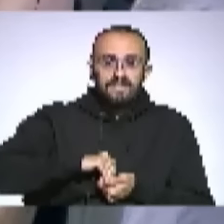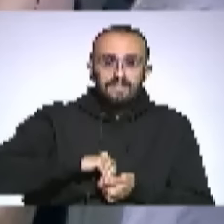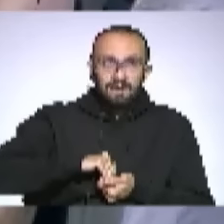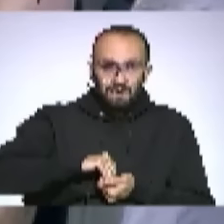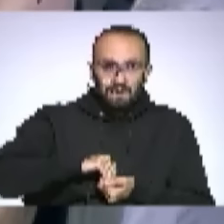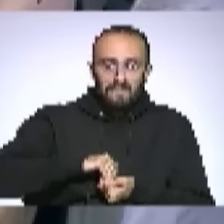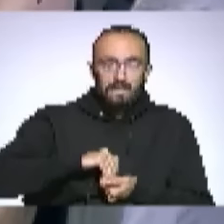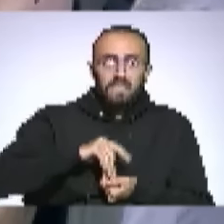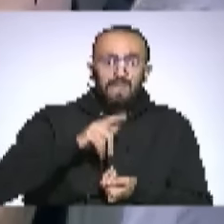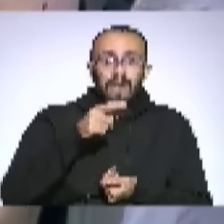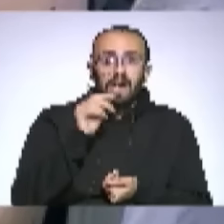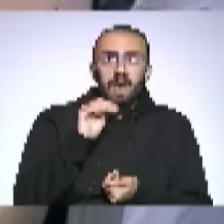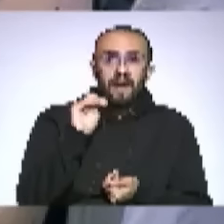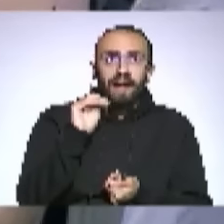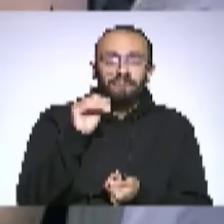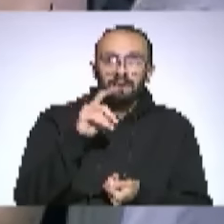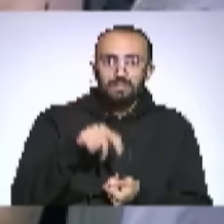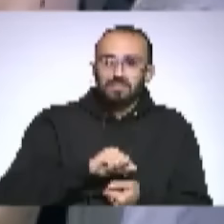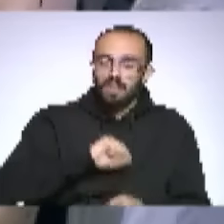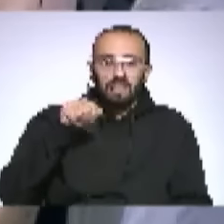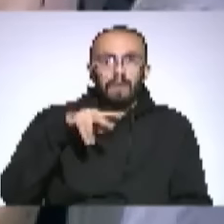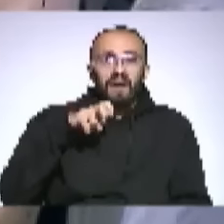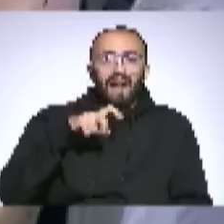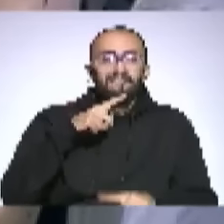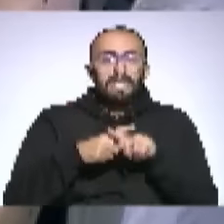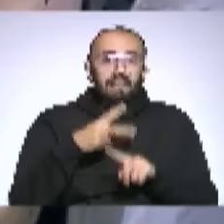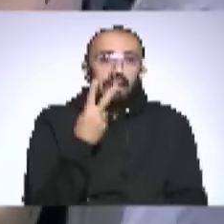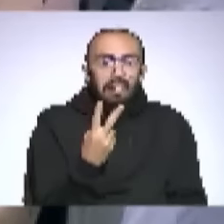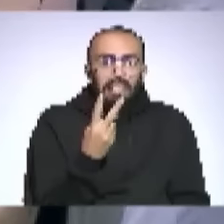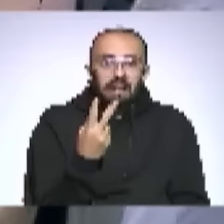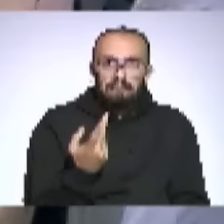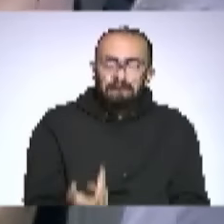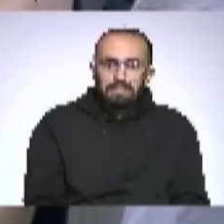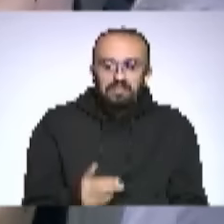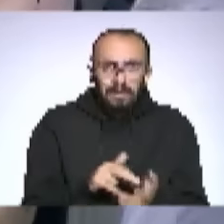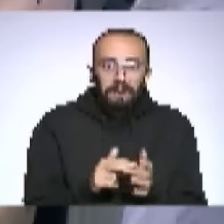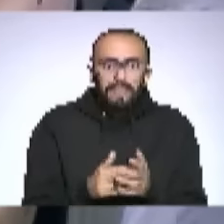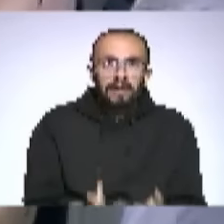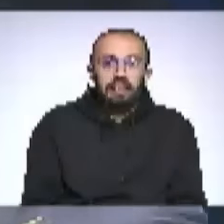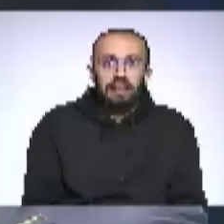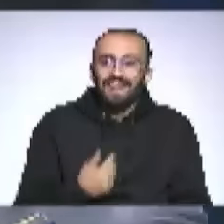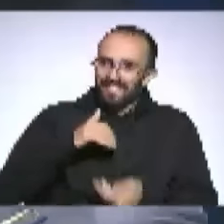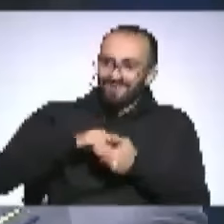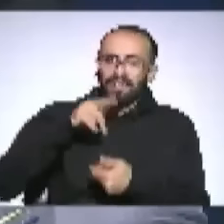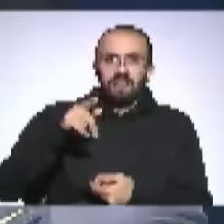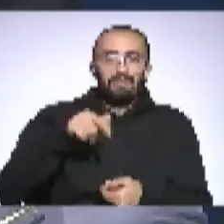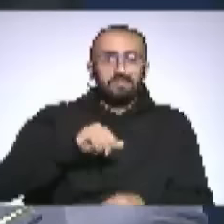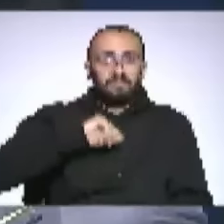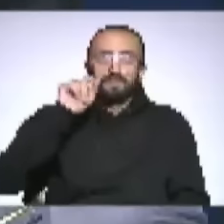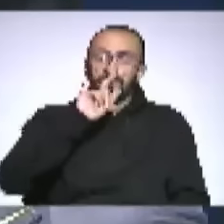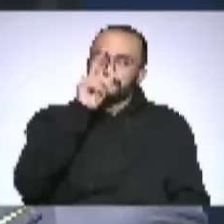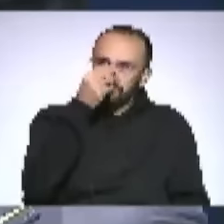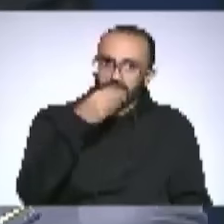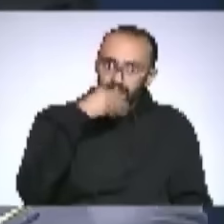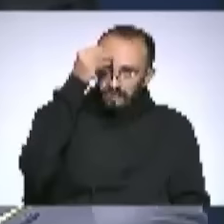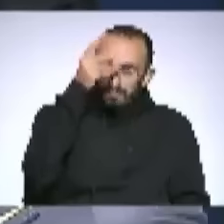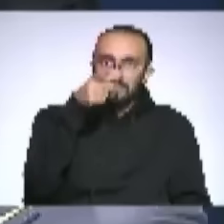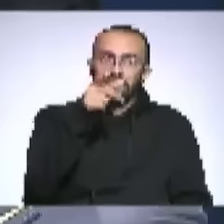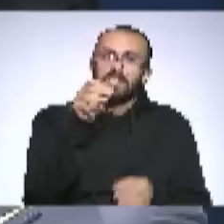عليه اللي هيكلف 40000 جنيه يبقى يكلف 800000 جنيه فوقتها هنعمل ايه بس انا برده عايز اعلم ولادي